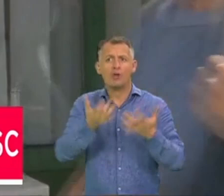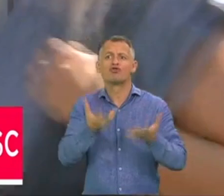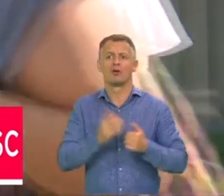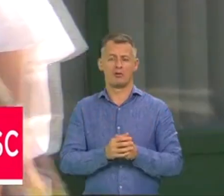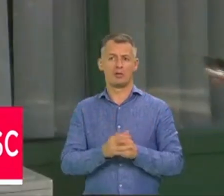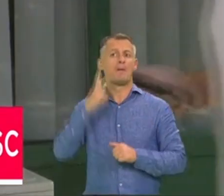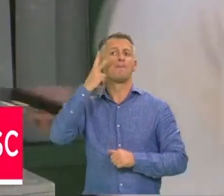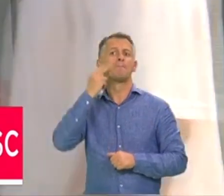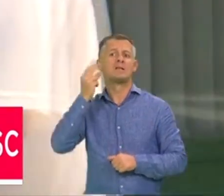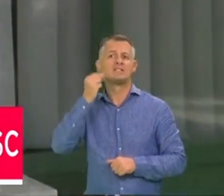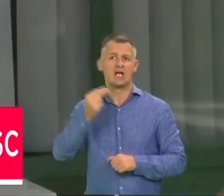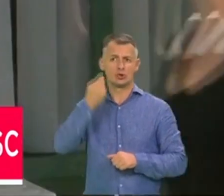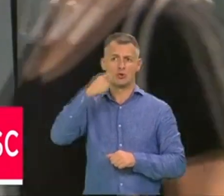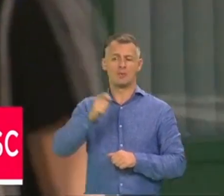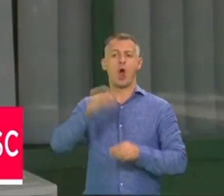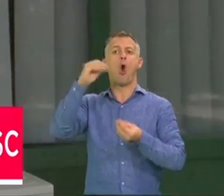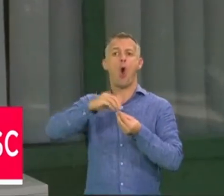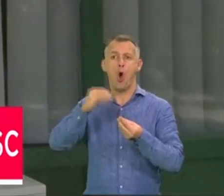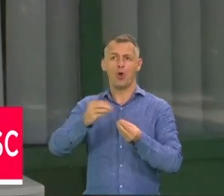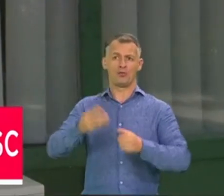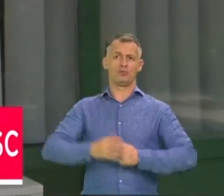Brânza, ouăle,